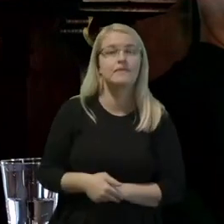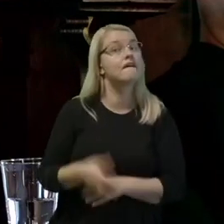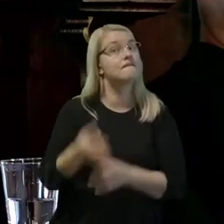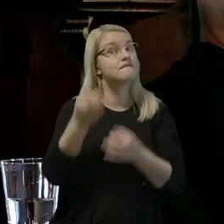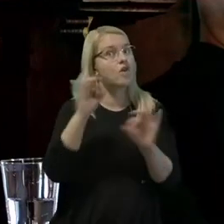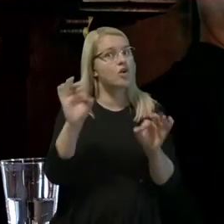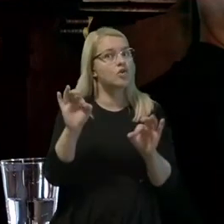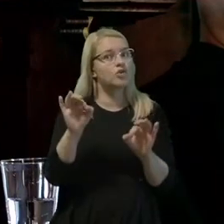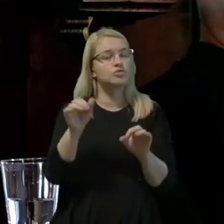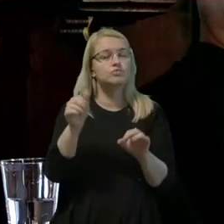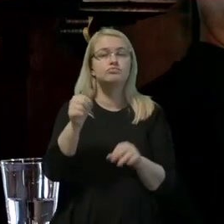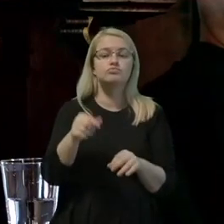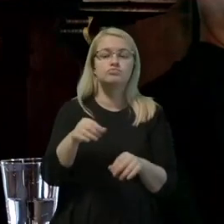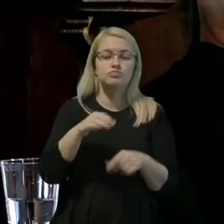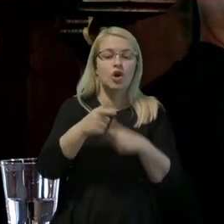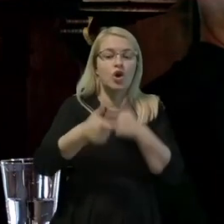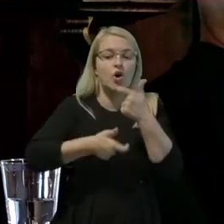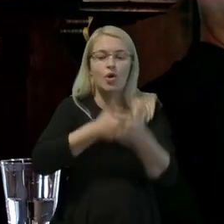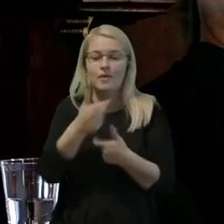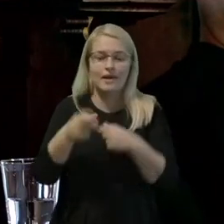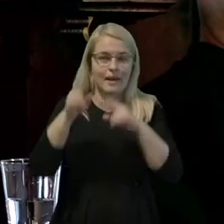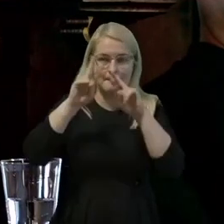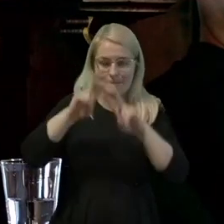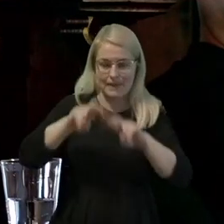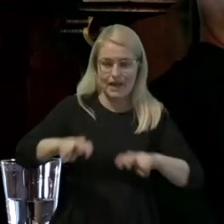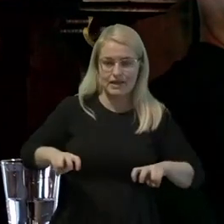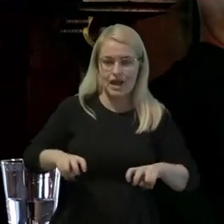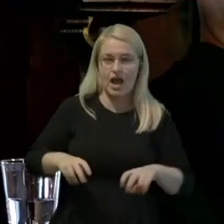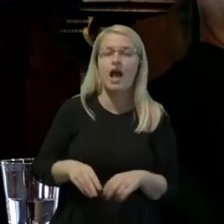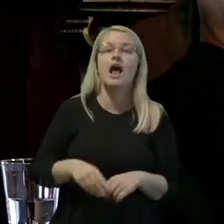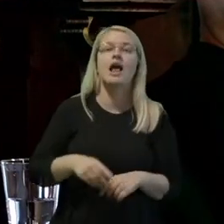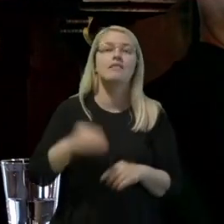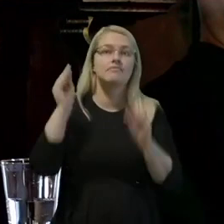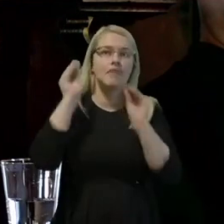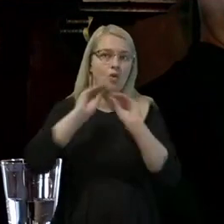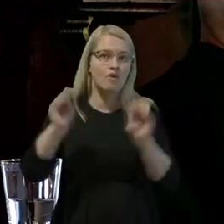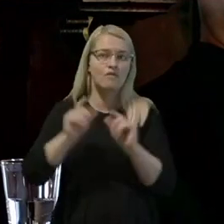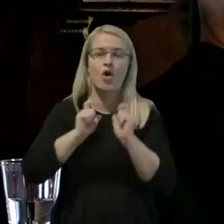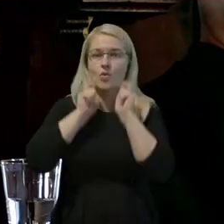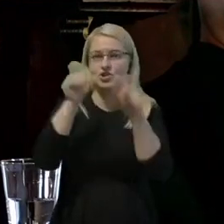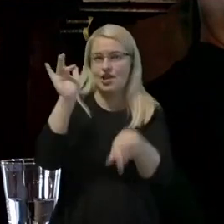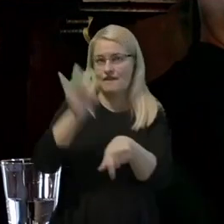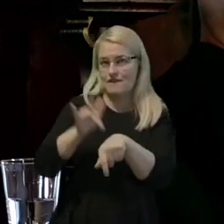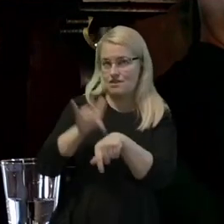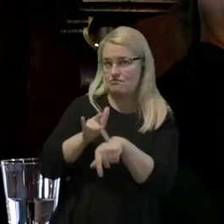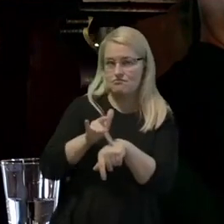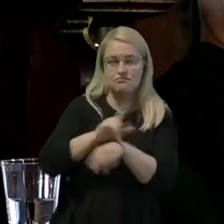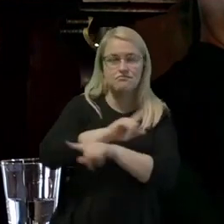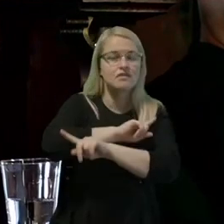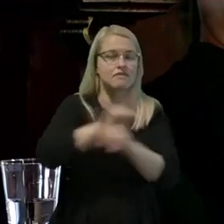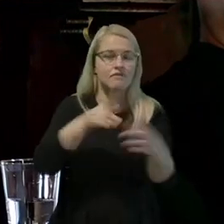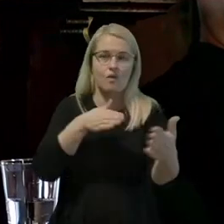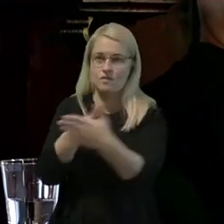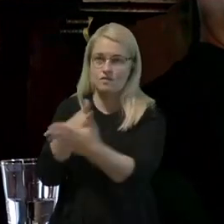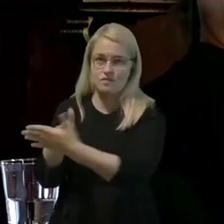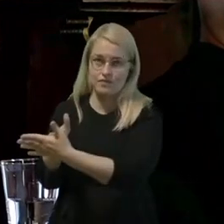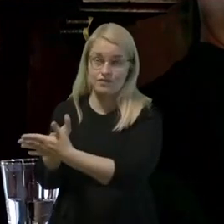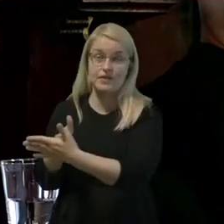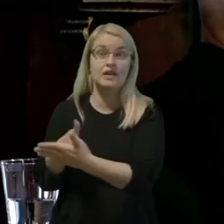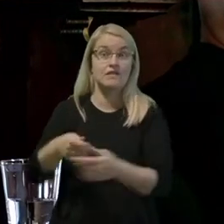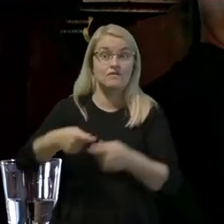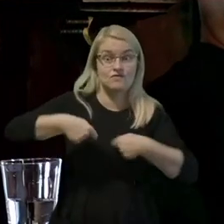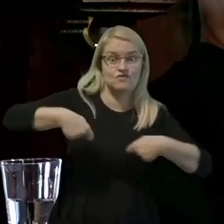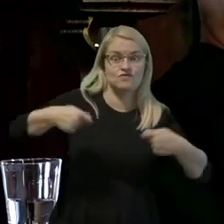wolności prowadzenia badań naukowych oraz ogłaszania ich wyników. Nie mogą być one ograniczane. Jako